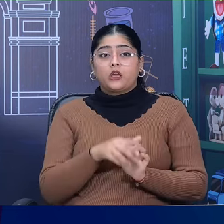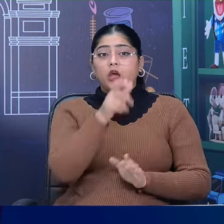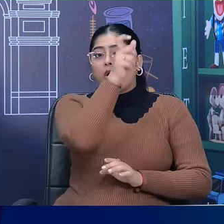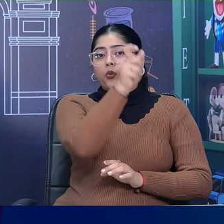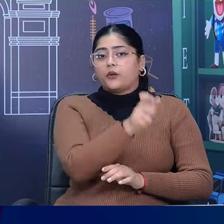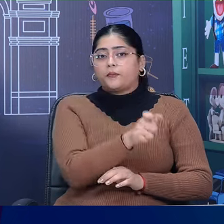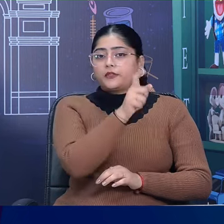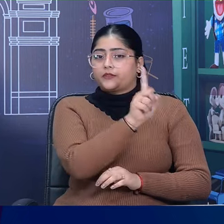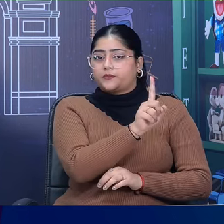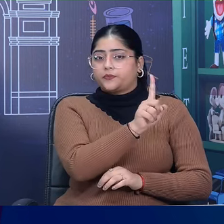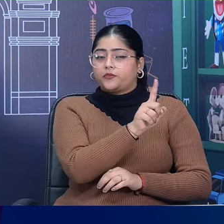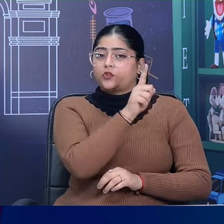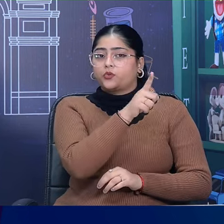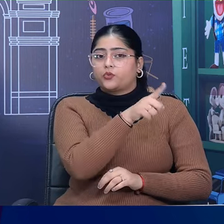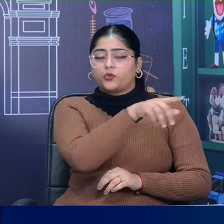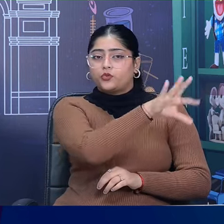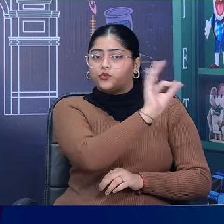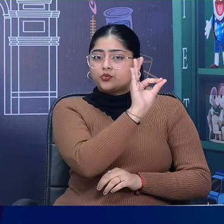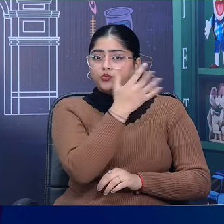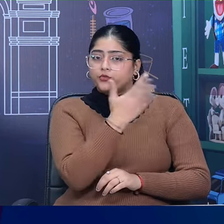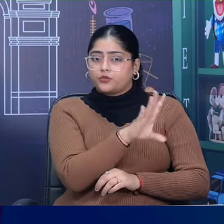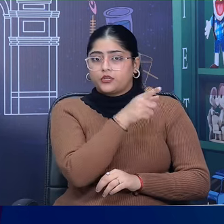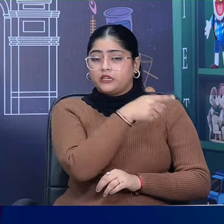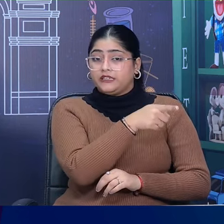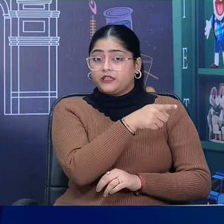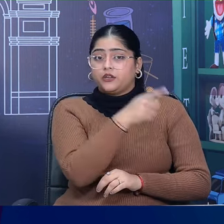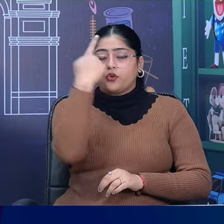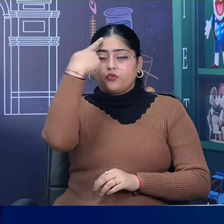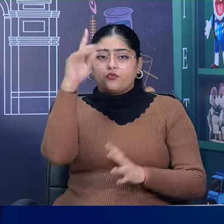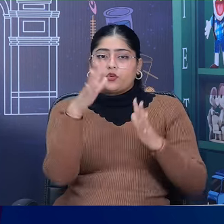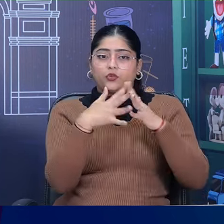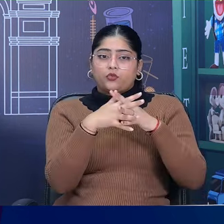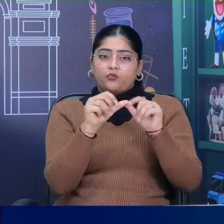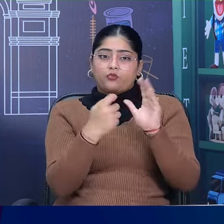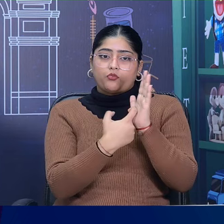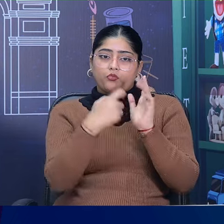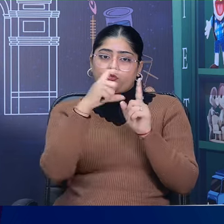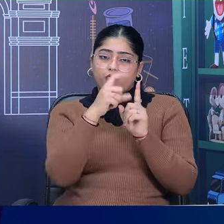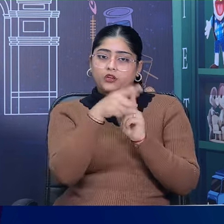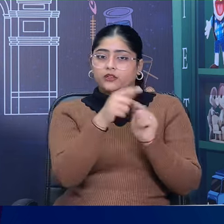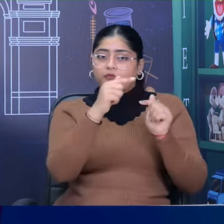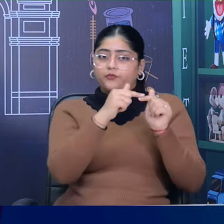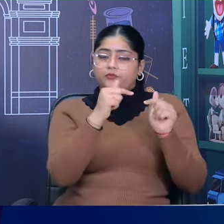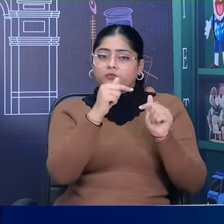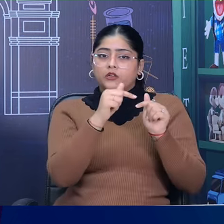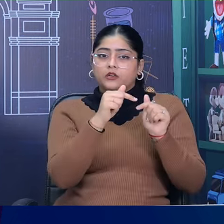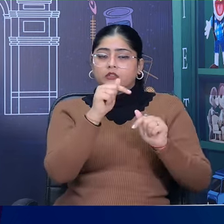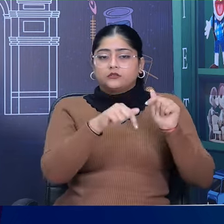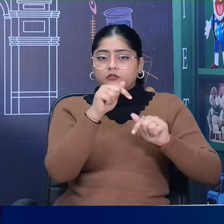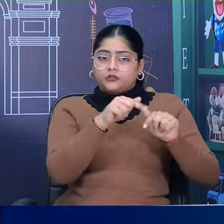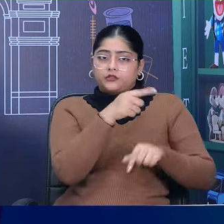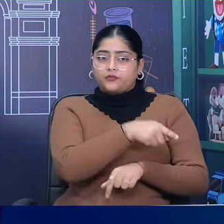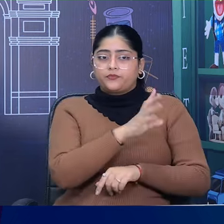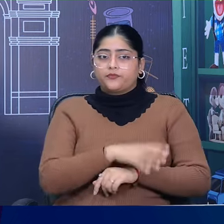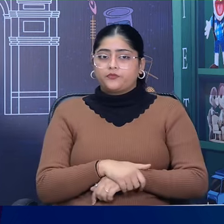होता है वो नॉमिनेट किया जाता है कि यह व्यक्ति वर्ड में खड़ा होगा यह व्यक्ति चुनाव के लिए खड़ा होता है वो वर्ड जो होते हैं वो इस इस